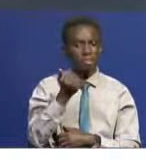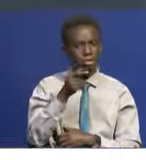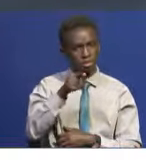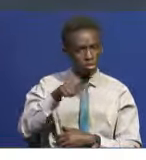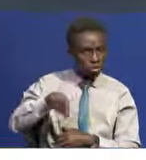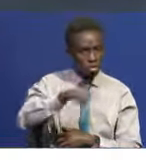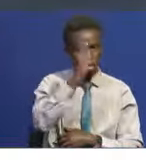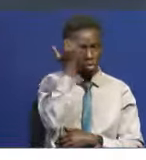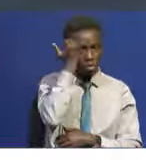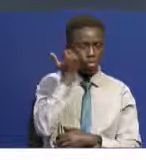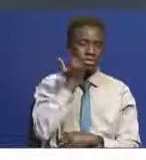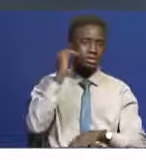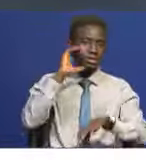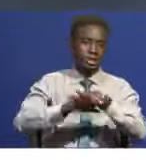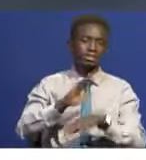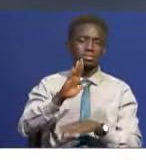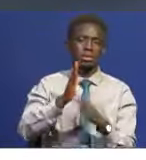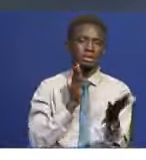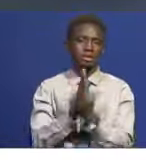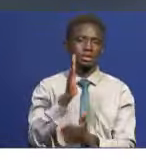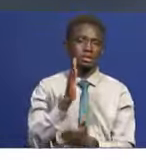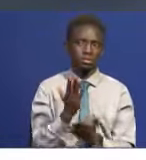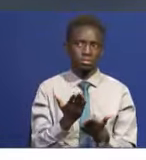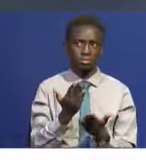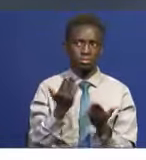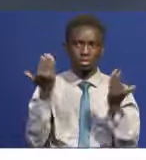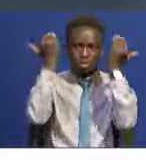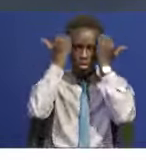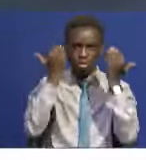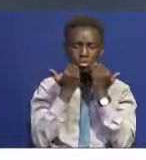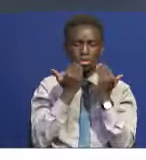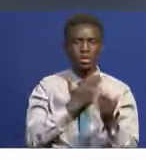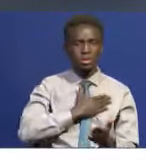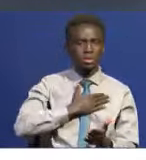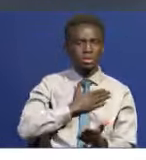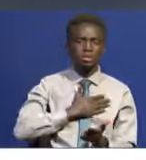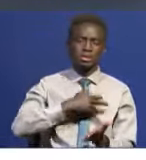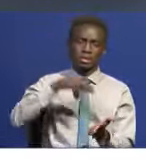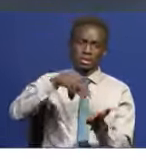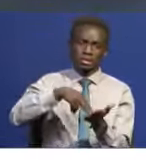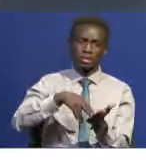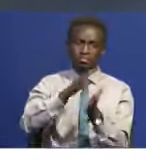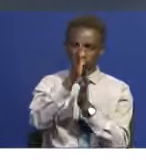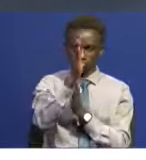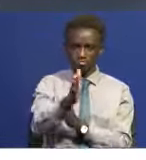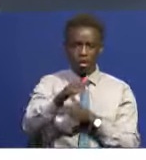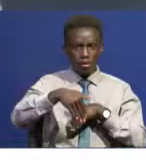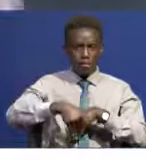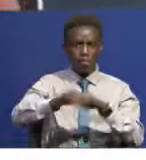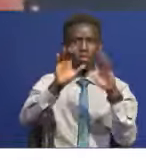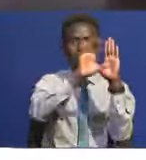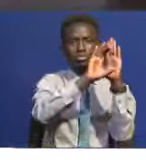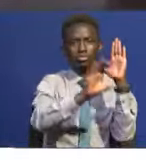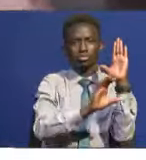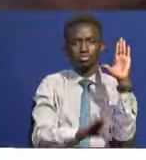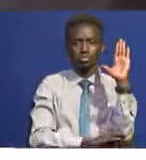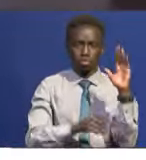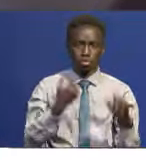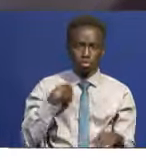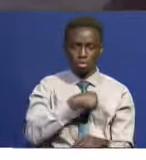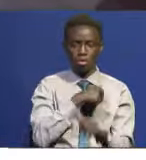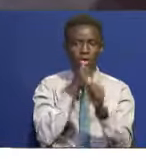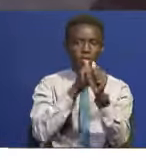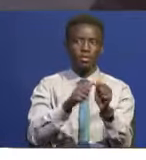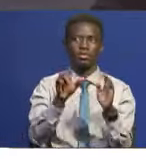yake. Naomba koti zetu msimame na haki, msimame na katiba, na katiba ndio tutasikilia sisi. Kawira